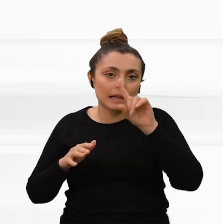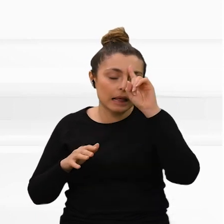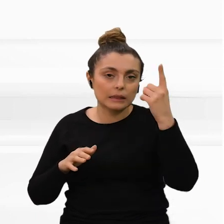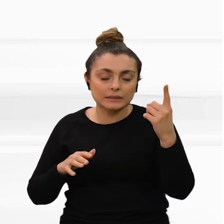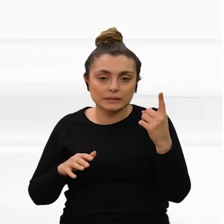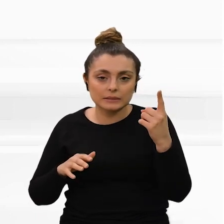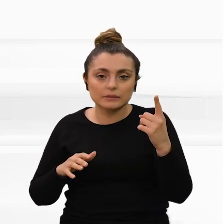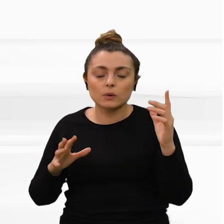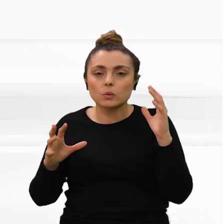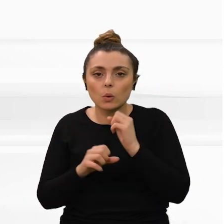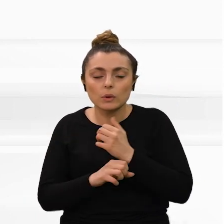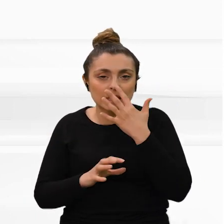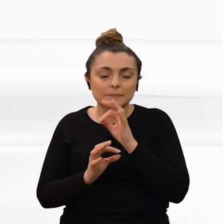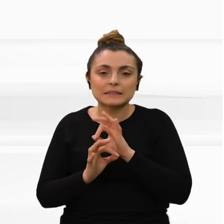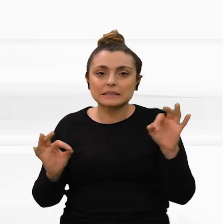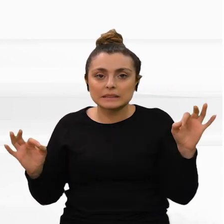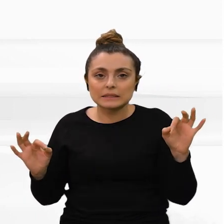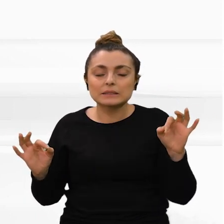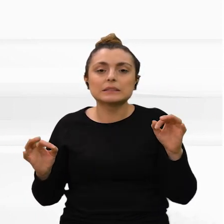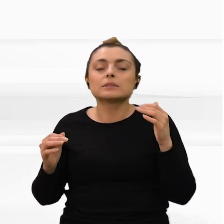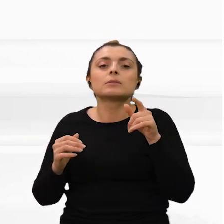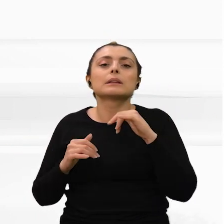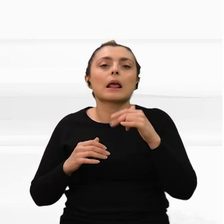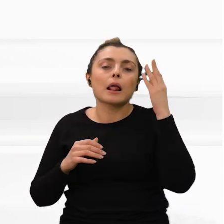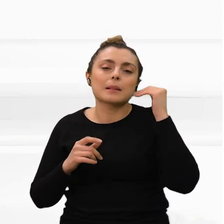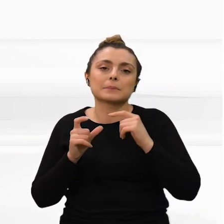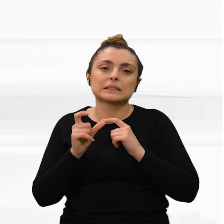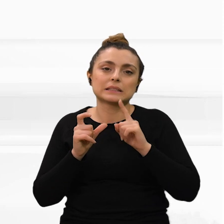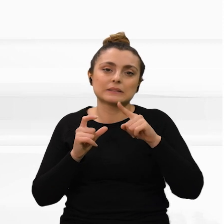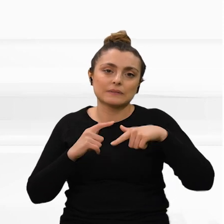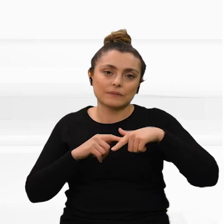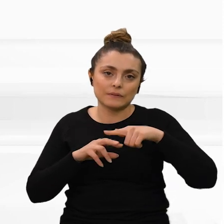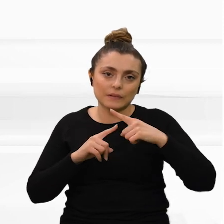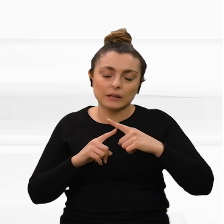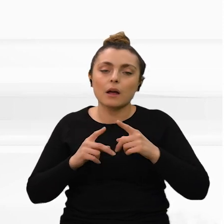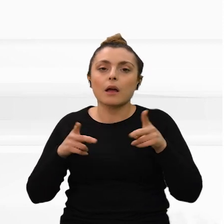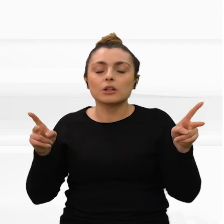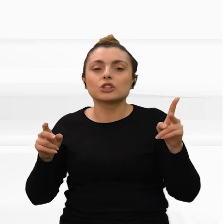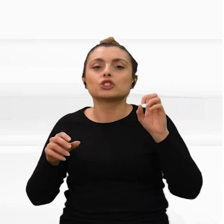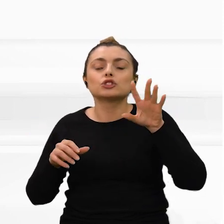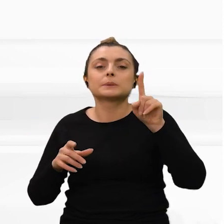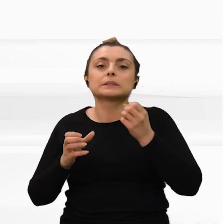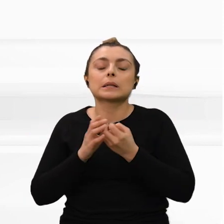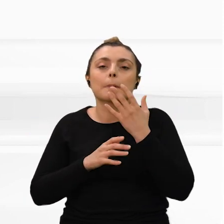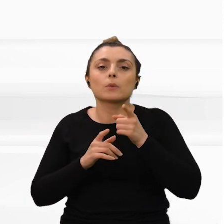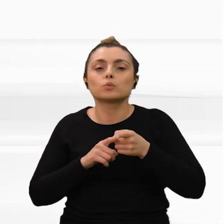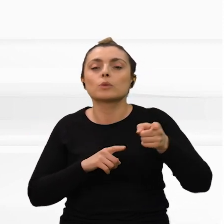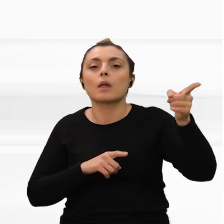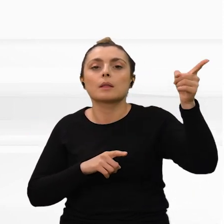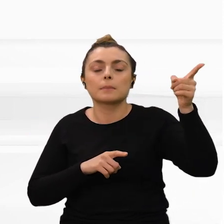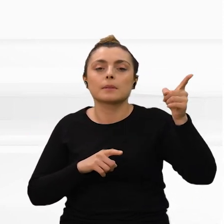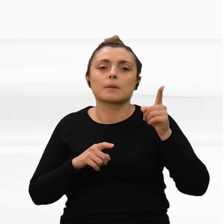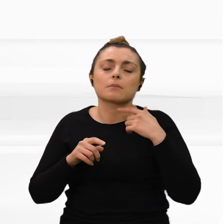Yalnızlık koyu kimsesizlik Yine yakın anlamlı sıfatlar var aydınlık ve ışıklı bir sabahı